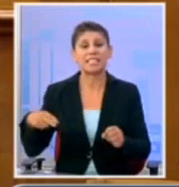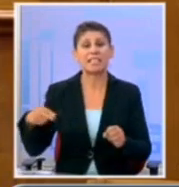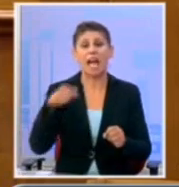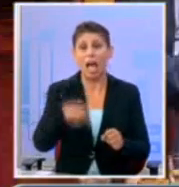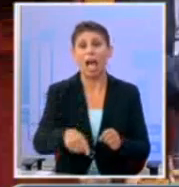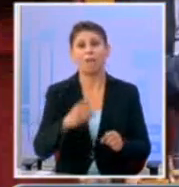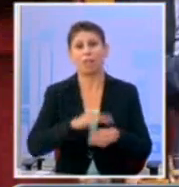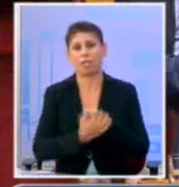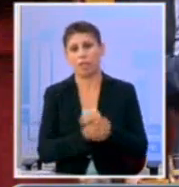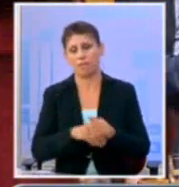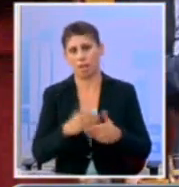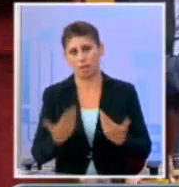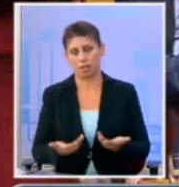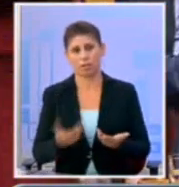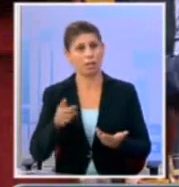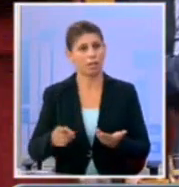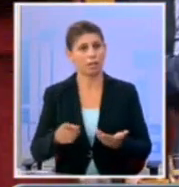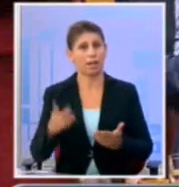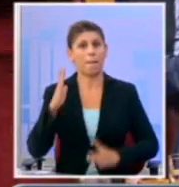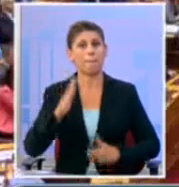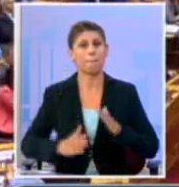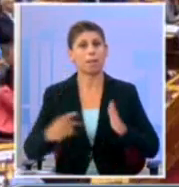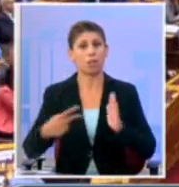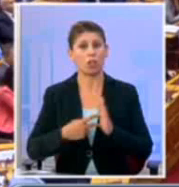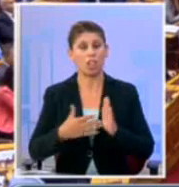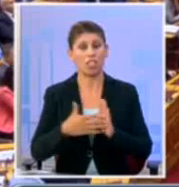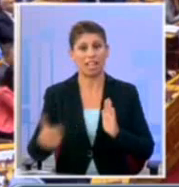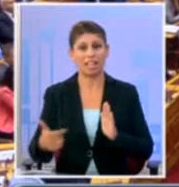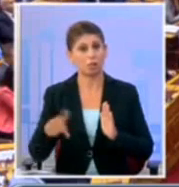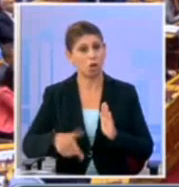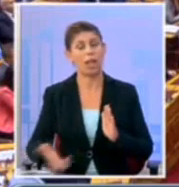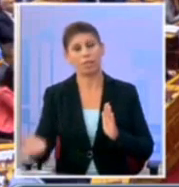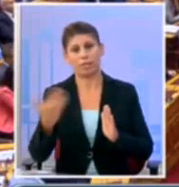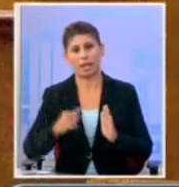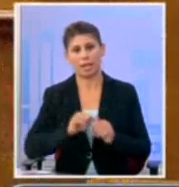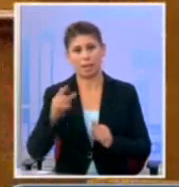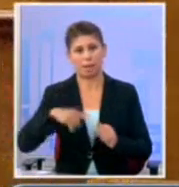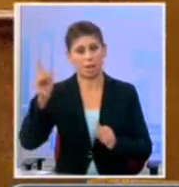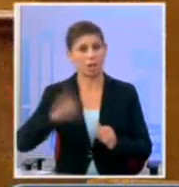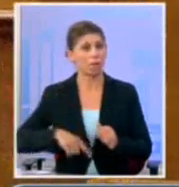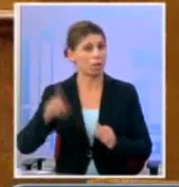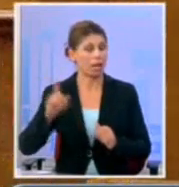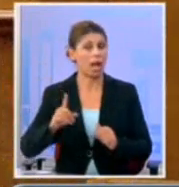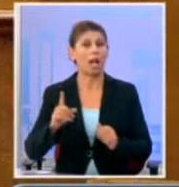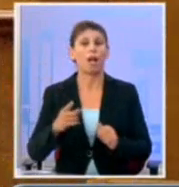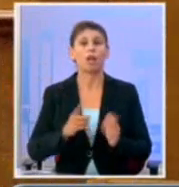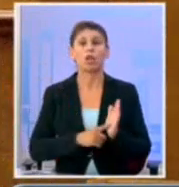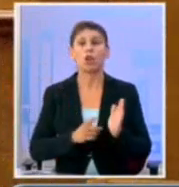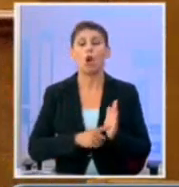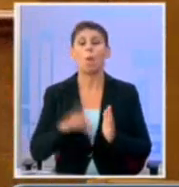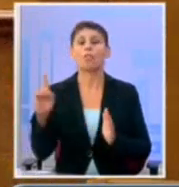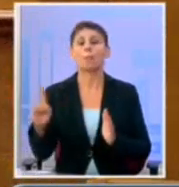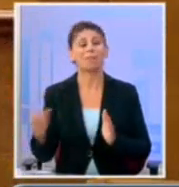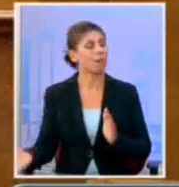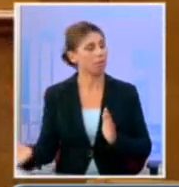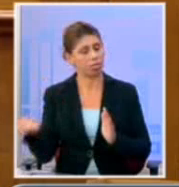ενδιαφέρουν και που ήταν Μάρτιο του 2016 και δεν υπάρχει ημερομηνία, για τον νόμο Διαμαντοπούλου που δεν υπάρχει, κύριε